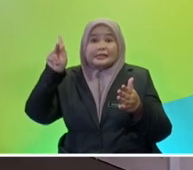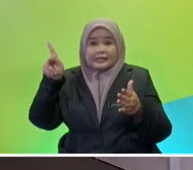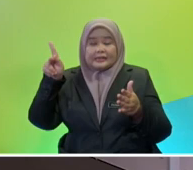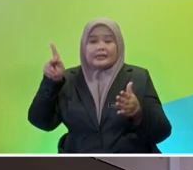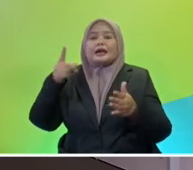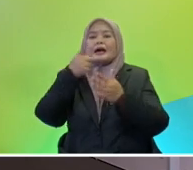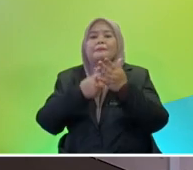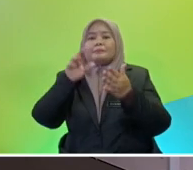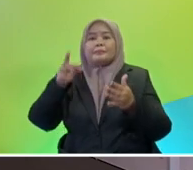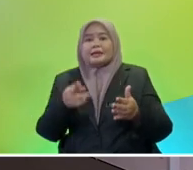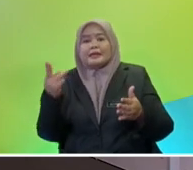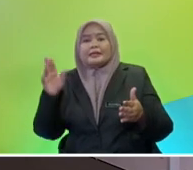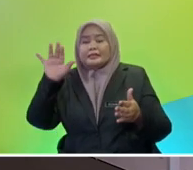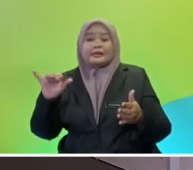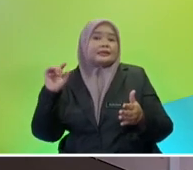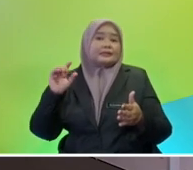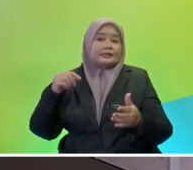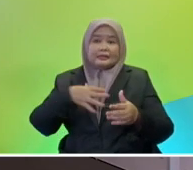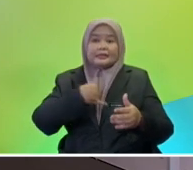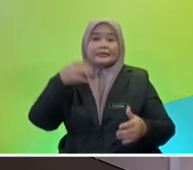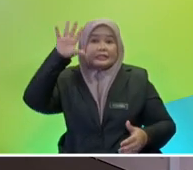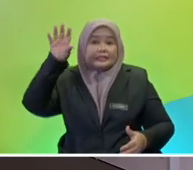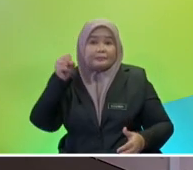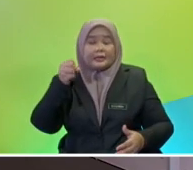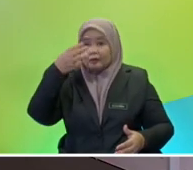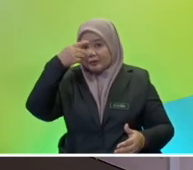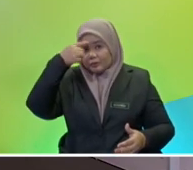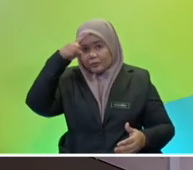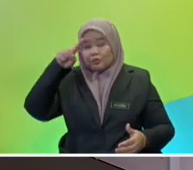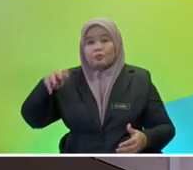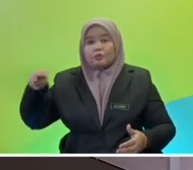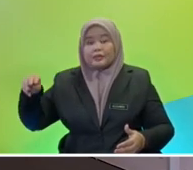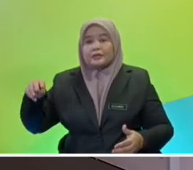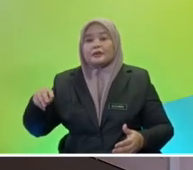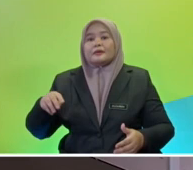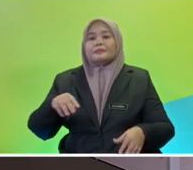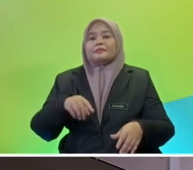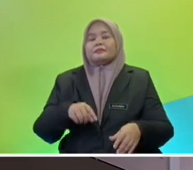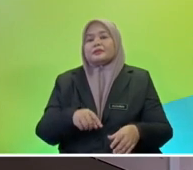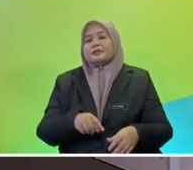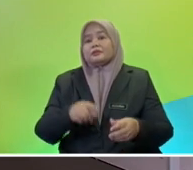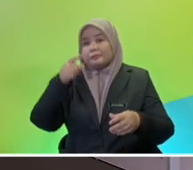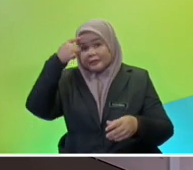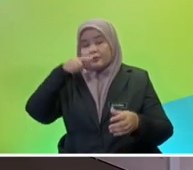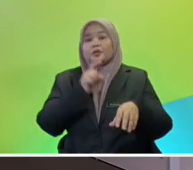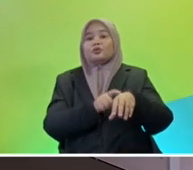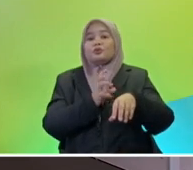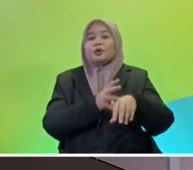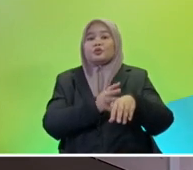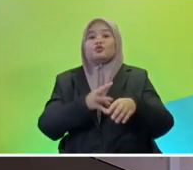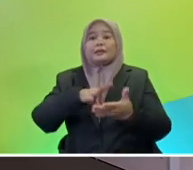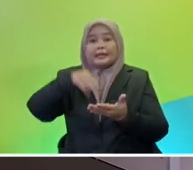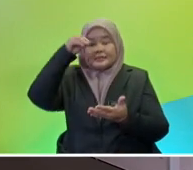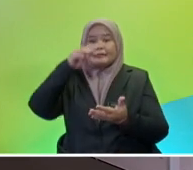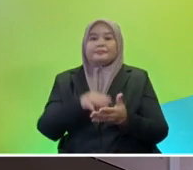dia perkara yang ingin dicapai bagi murid pada sesuatu sesi pembelajaran tersebut yang kedua kita